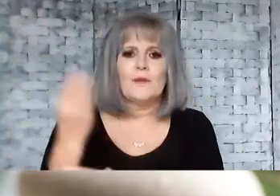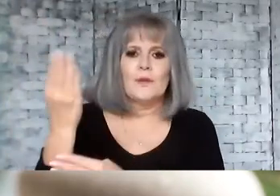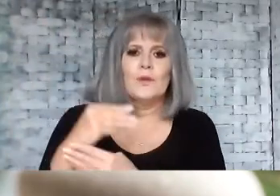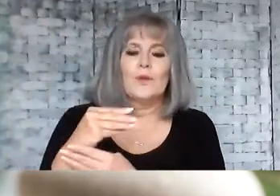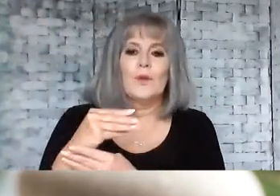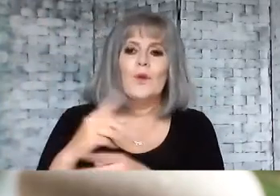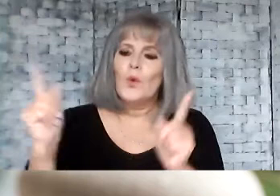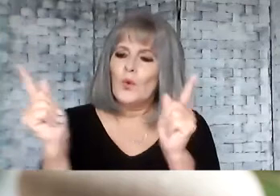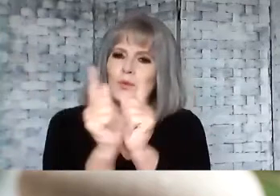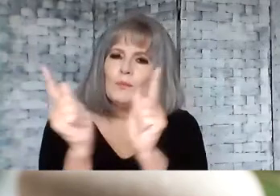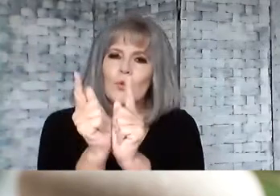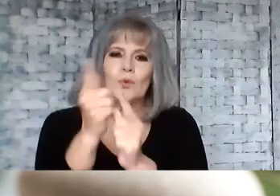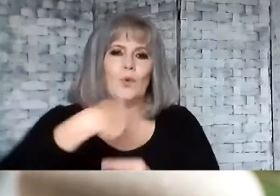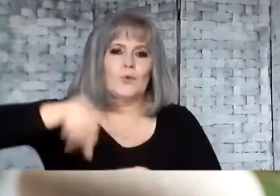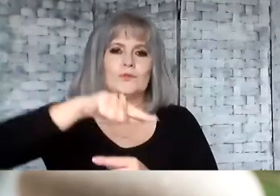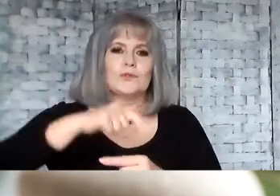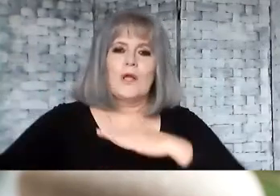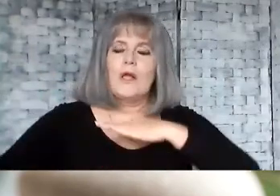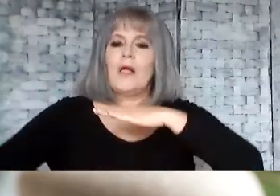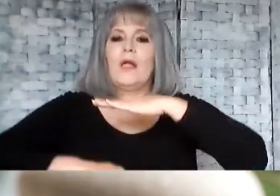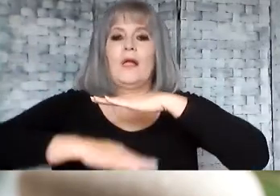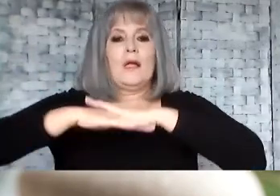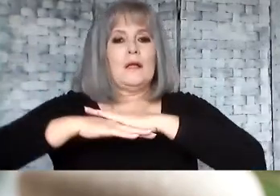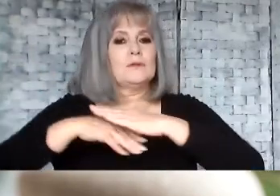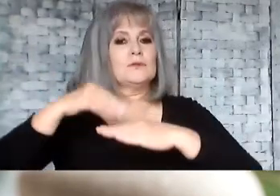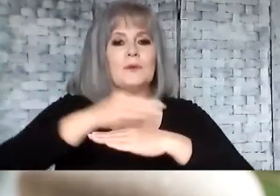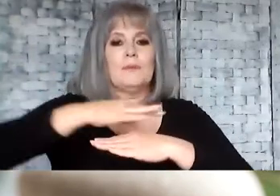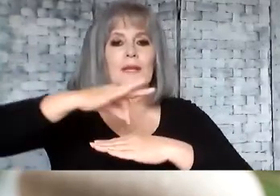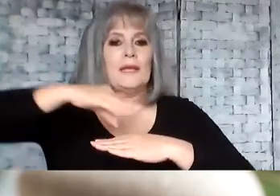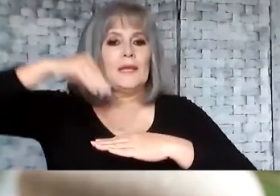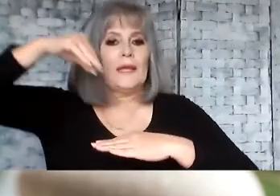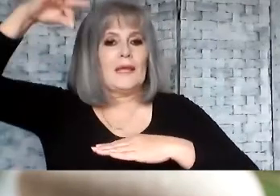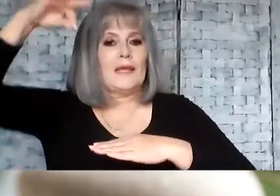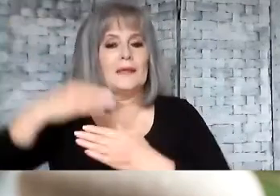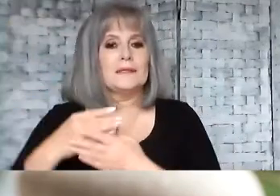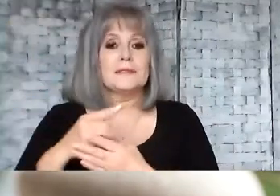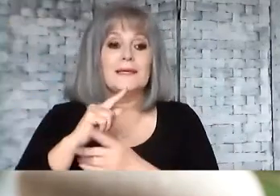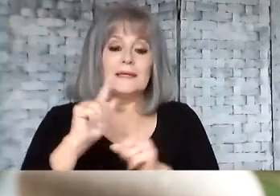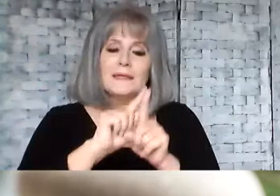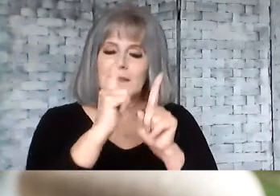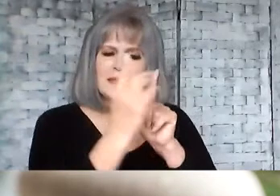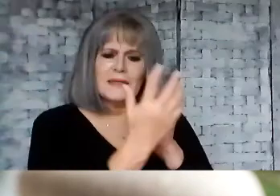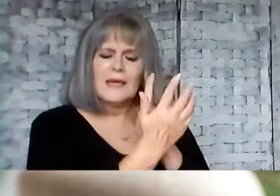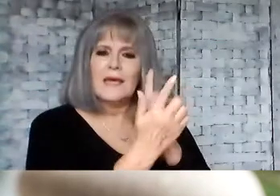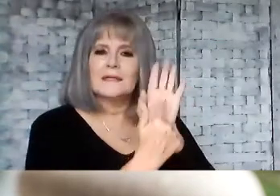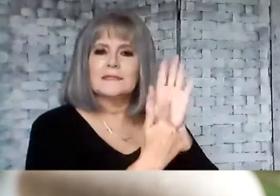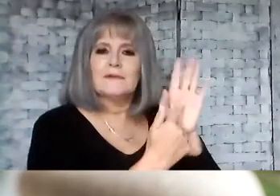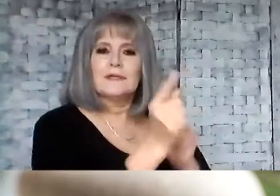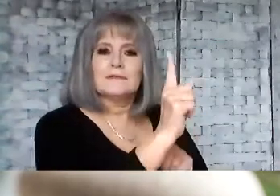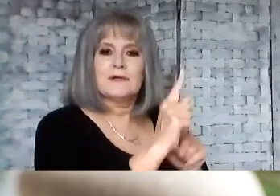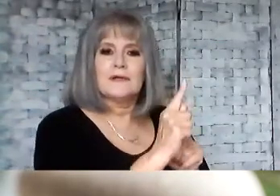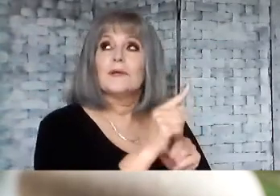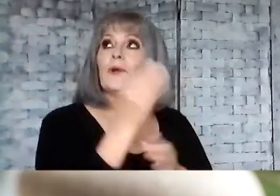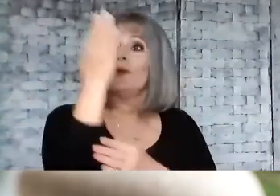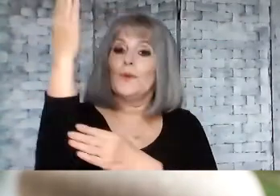met u Gees. Ontmoet ons. En soos hierdie kers 'n simbool is van u teenwoordigheid, Here, dat